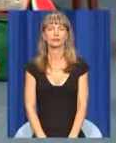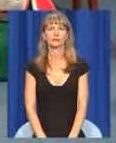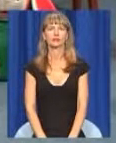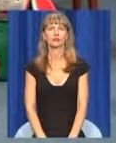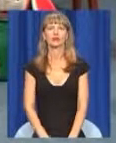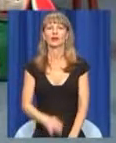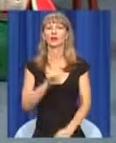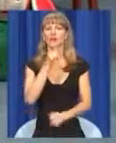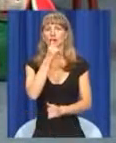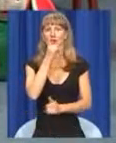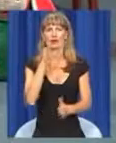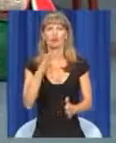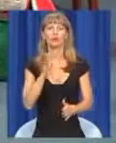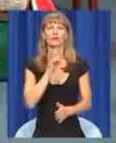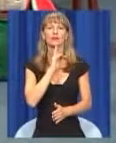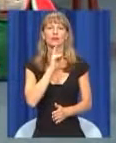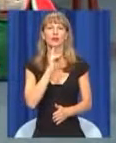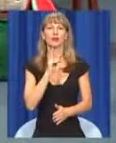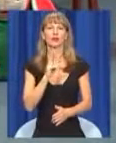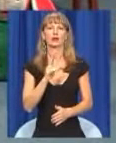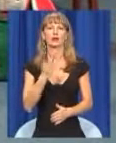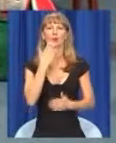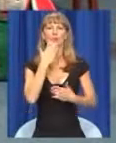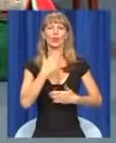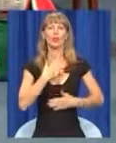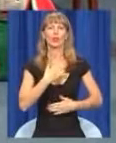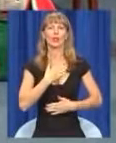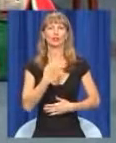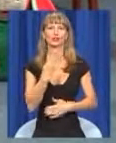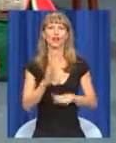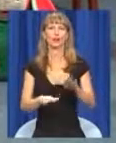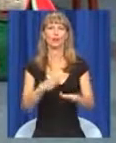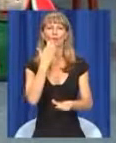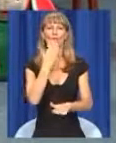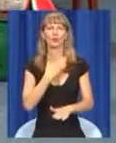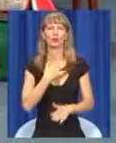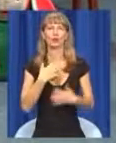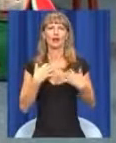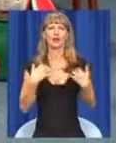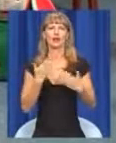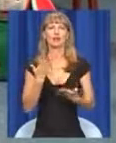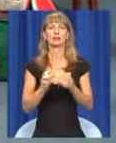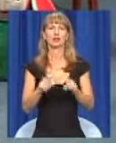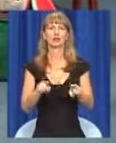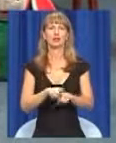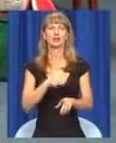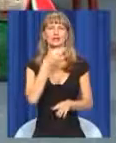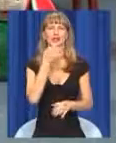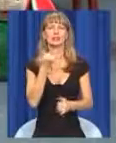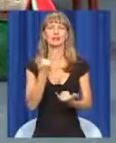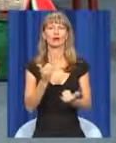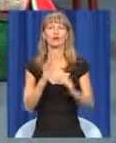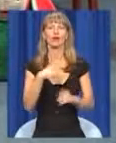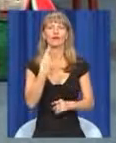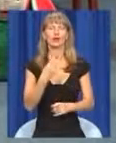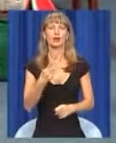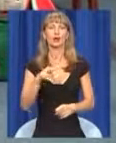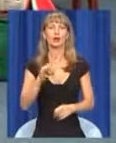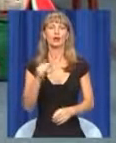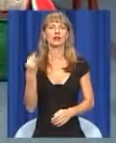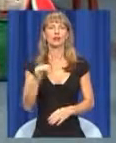Ну і не можемо оминути увагу наших улюблених чотирилапих улюбленців, якщо можна так сказати. Сьогодні будемо говорити також про